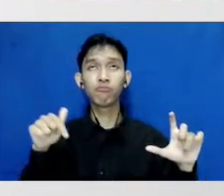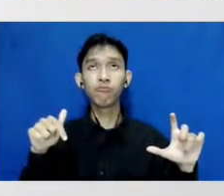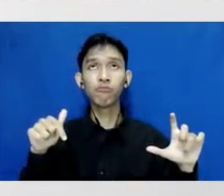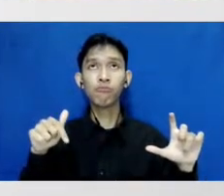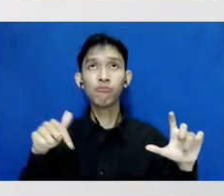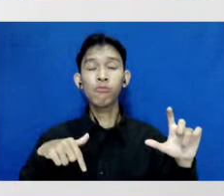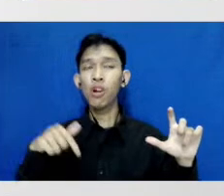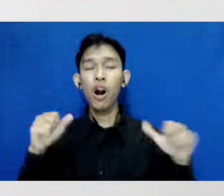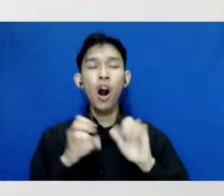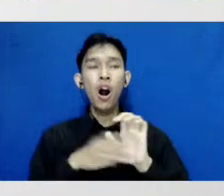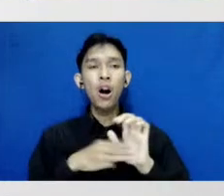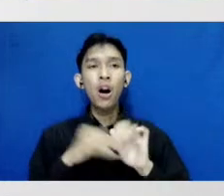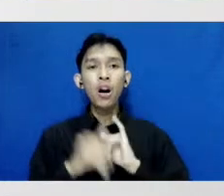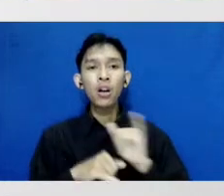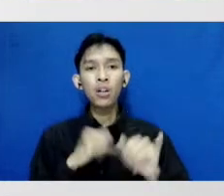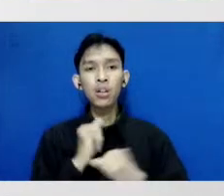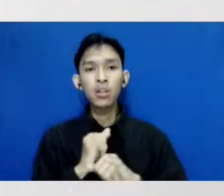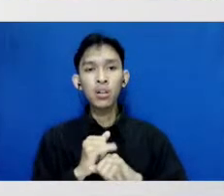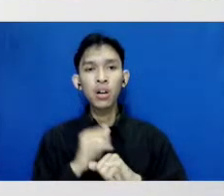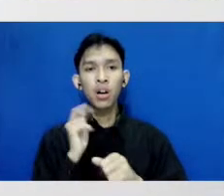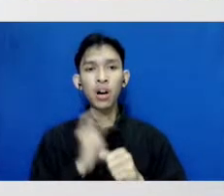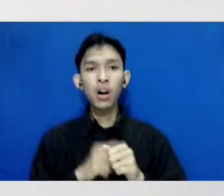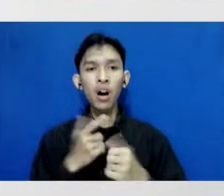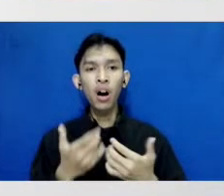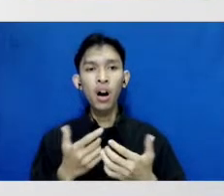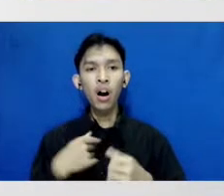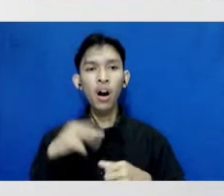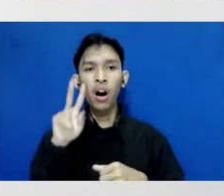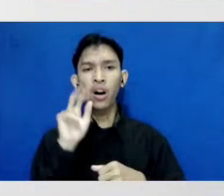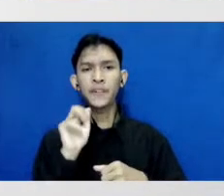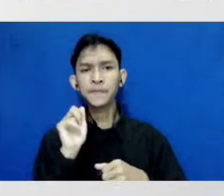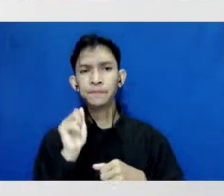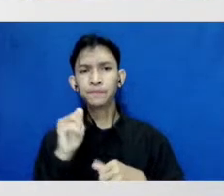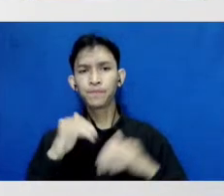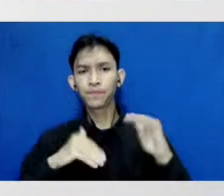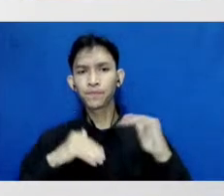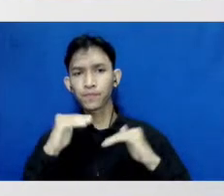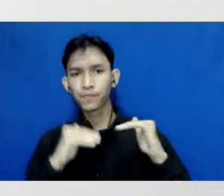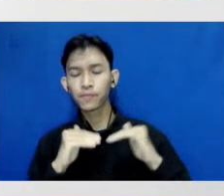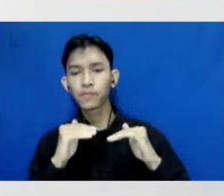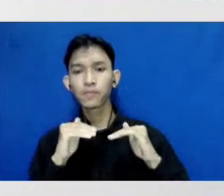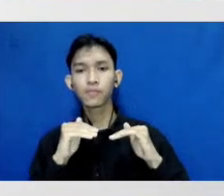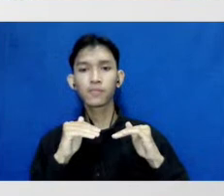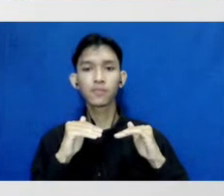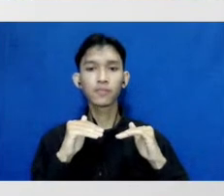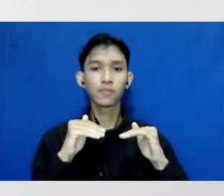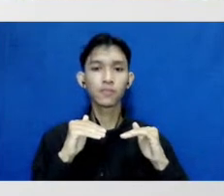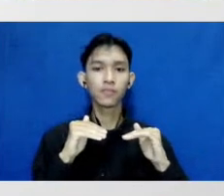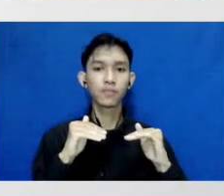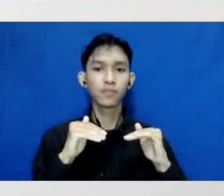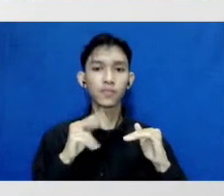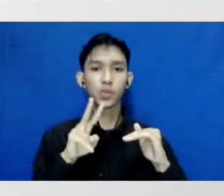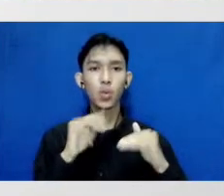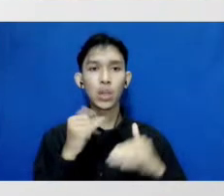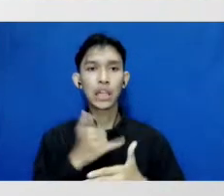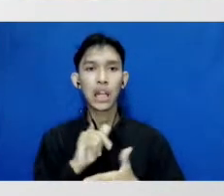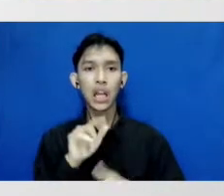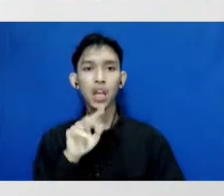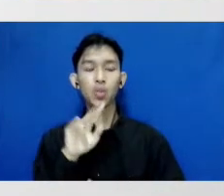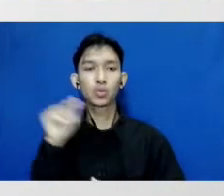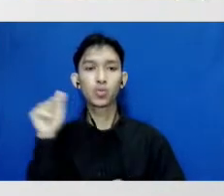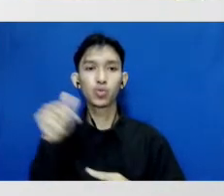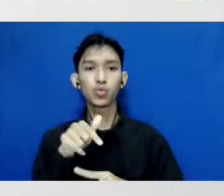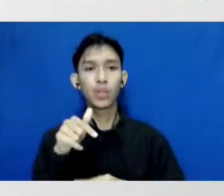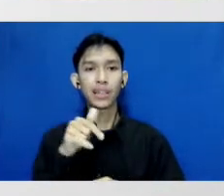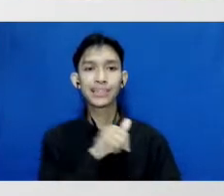kepentingan di dalamnya, maka kuncinya adalah kita harus menyeimbangkan, kita balancing antara dua nilai dan tujuan yang sebenarnya